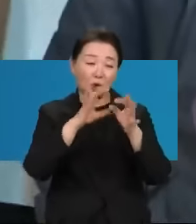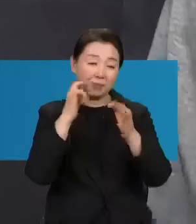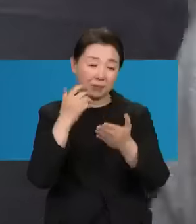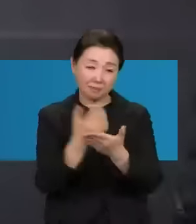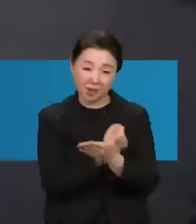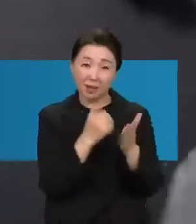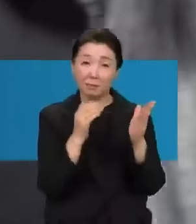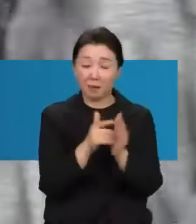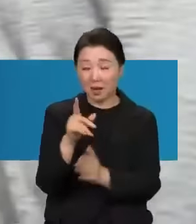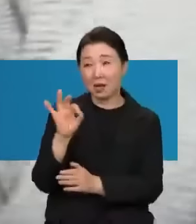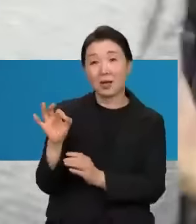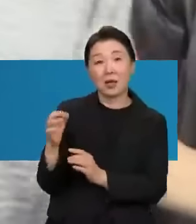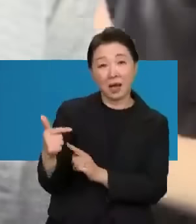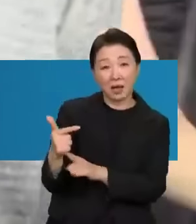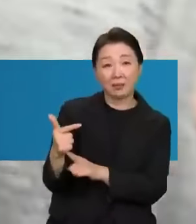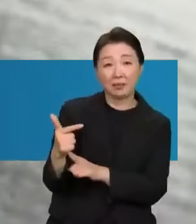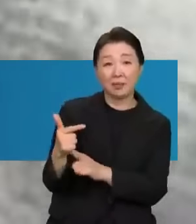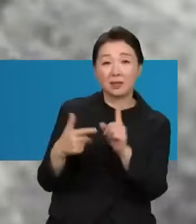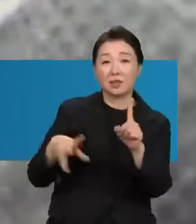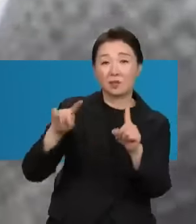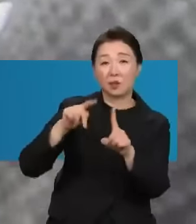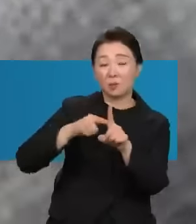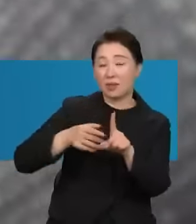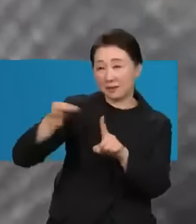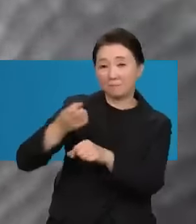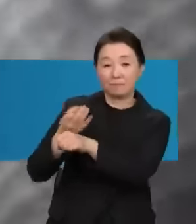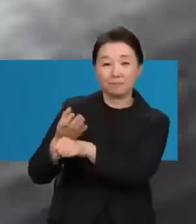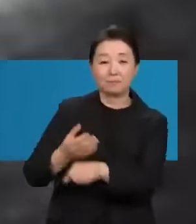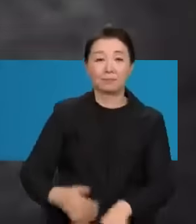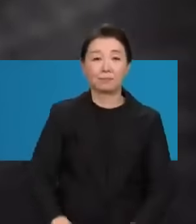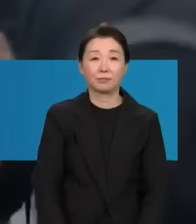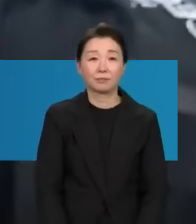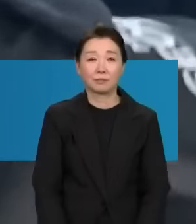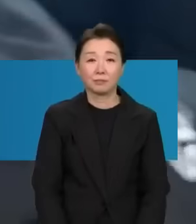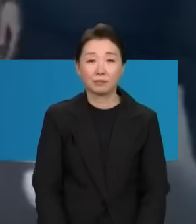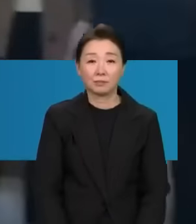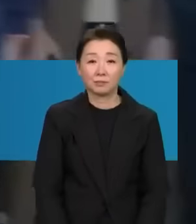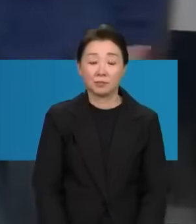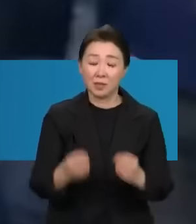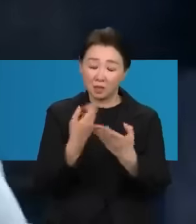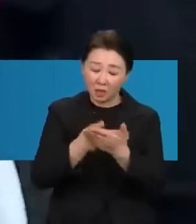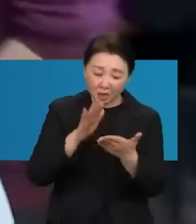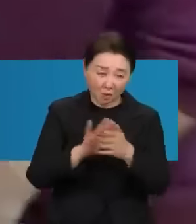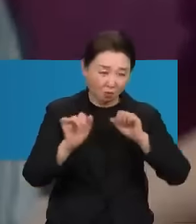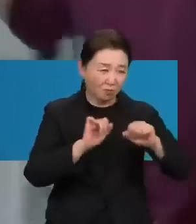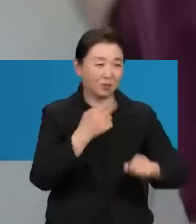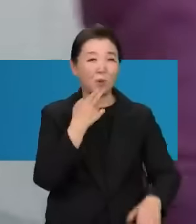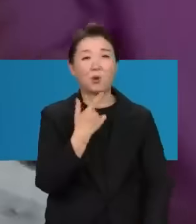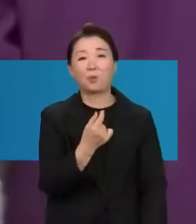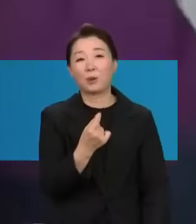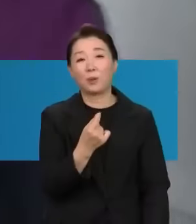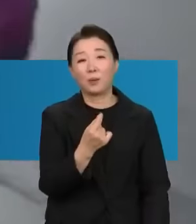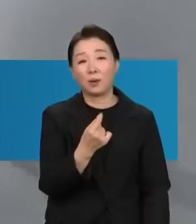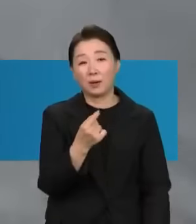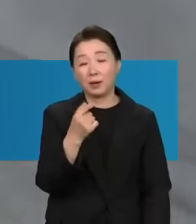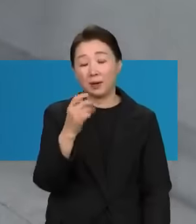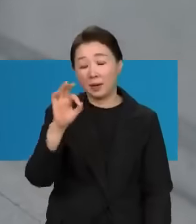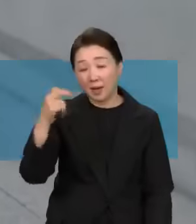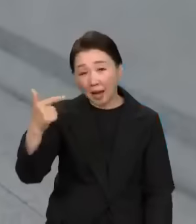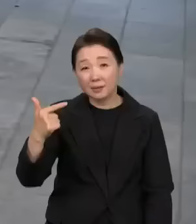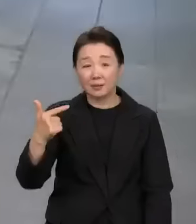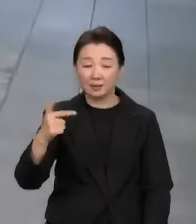딴 안세영에게도 뒤늦게 1억 원의 포상금을 전달하기로 한 겁니다. 아직 쇄신의 움직임은 보이지 않는 상황인데 안세영은